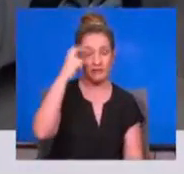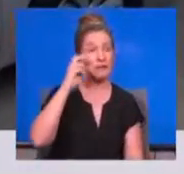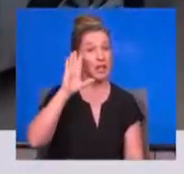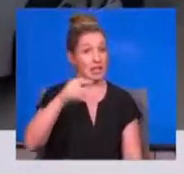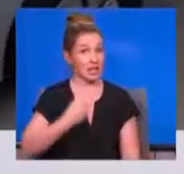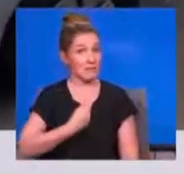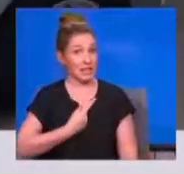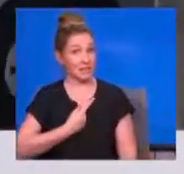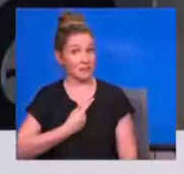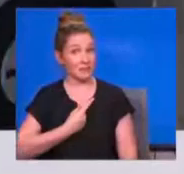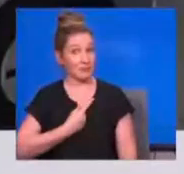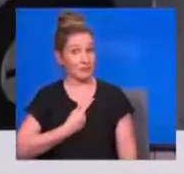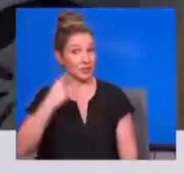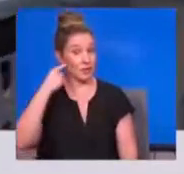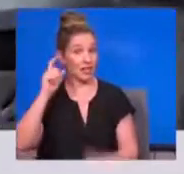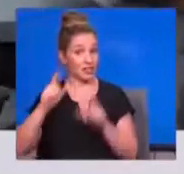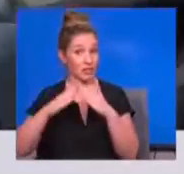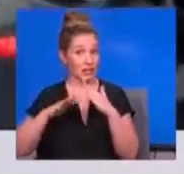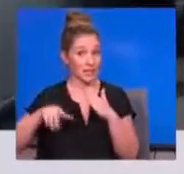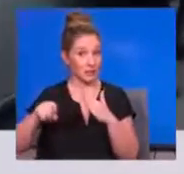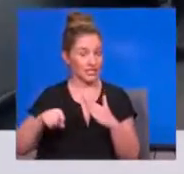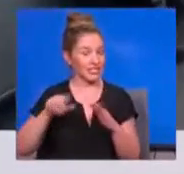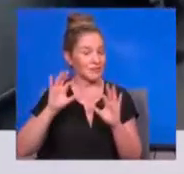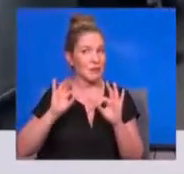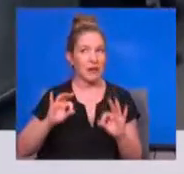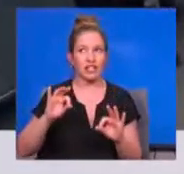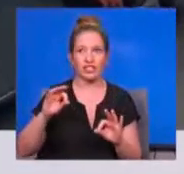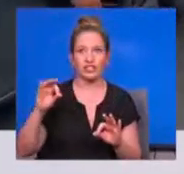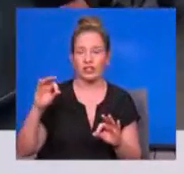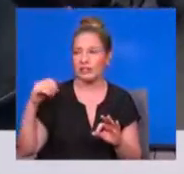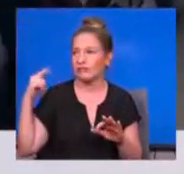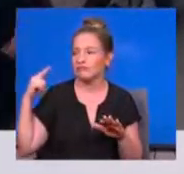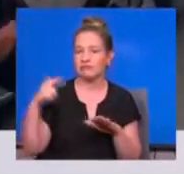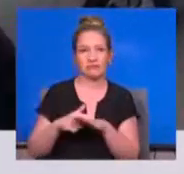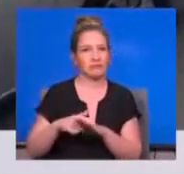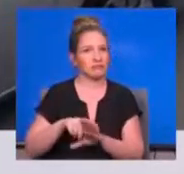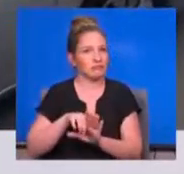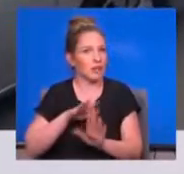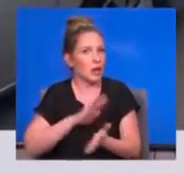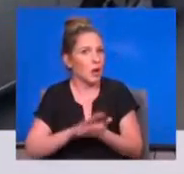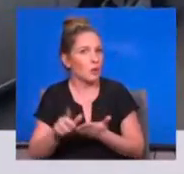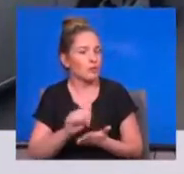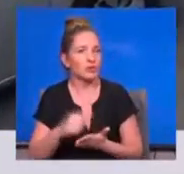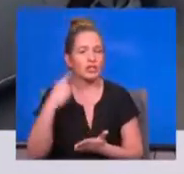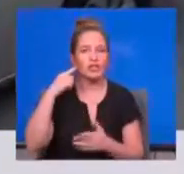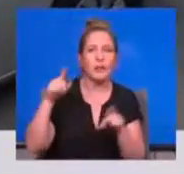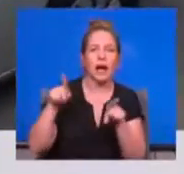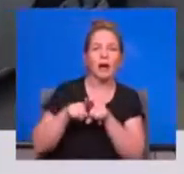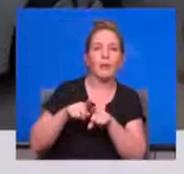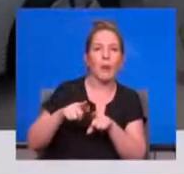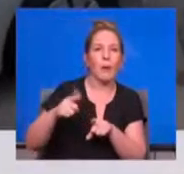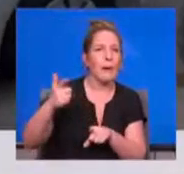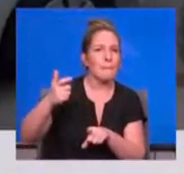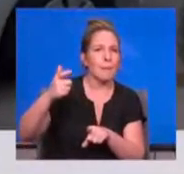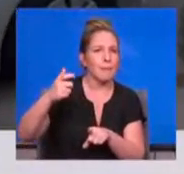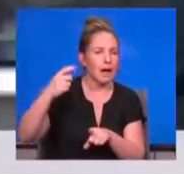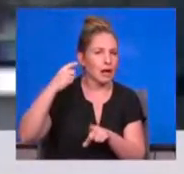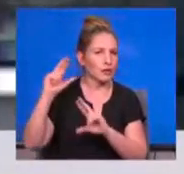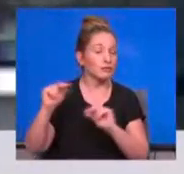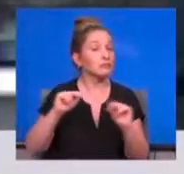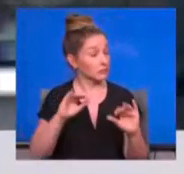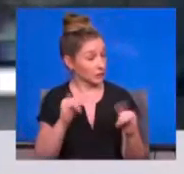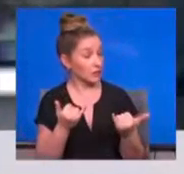שגר באזור שכזה, זה מטרד לא פשוט, כי זה באמת מבלבל וגורם לחרדה. נשמע קולות ירי, הרבה פעמים כמו